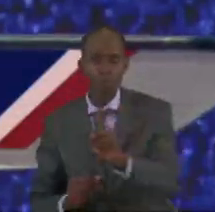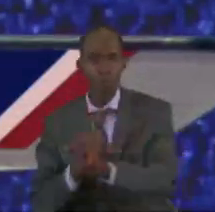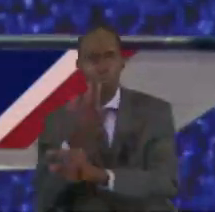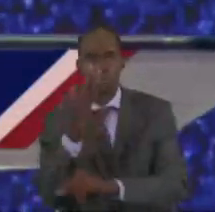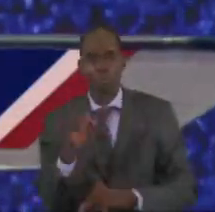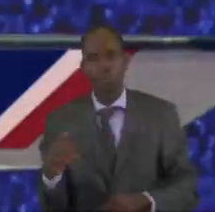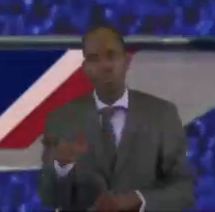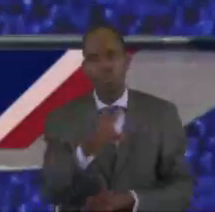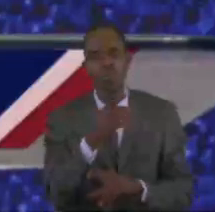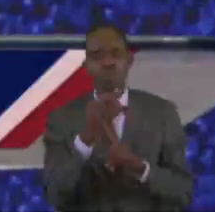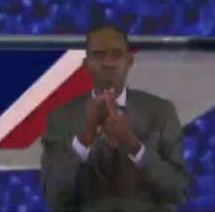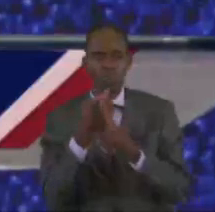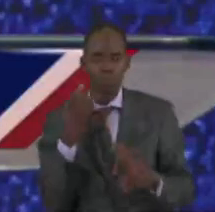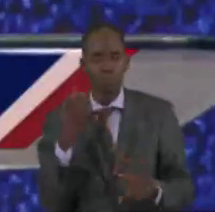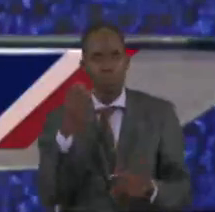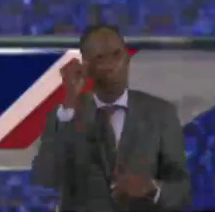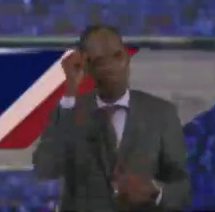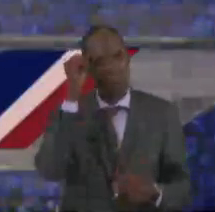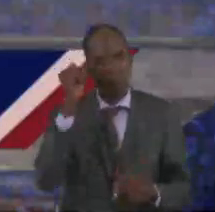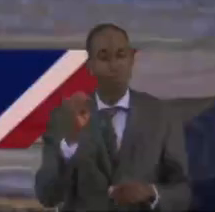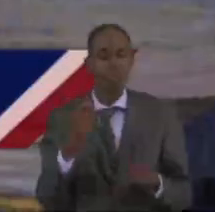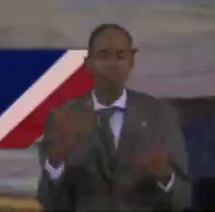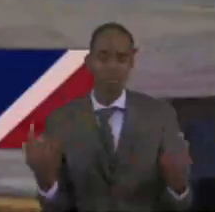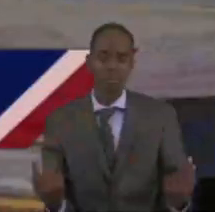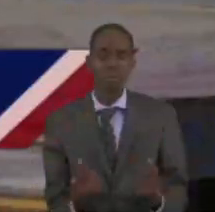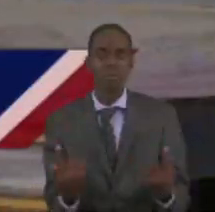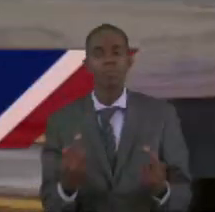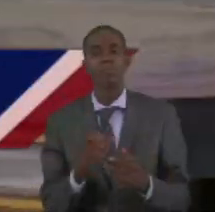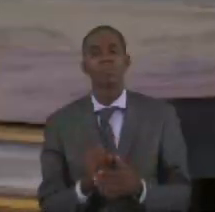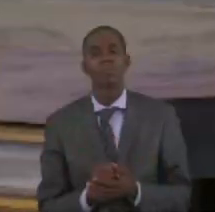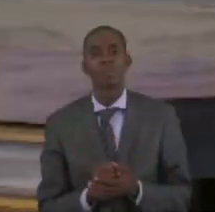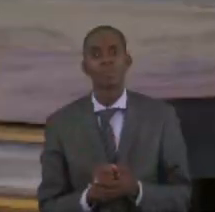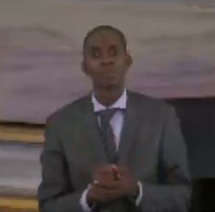de ses iniquités.